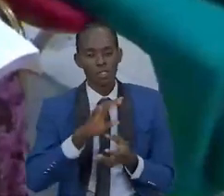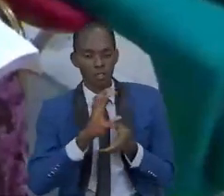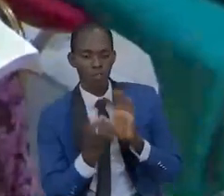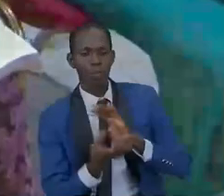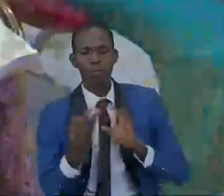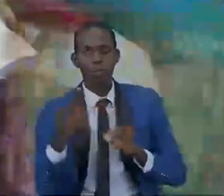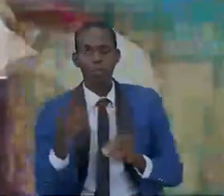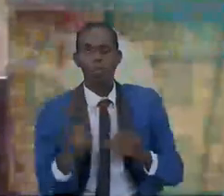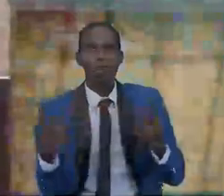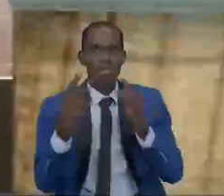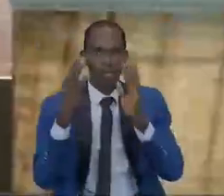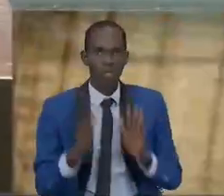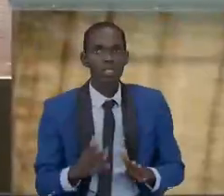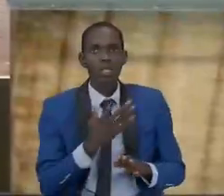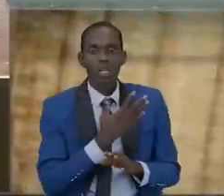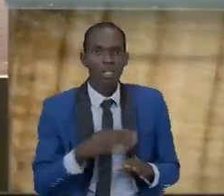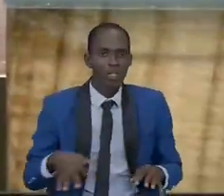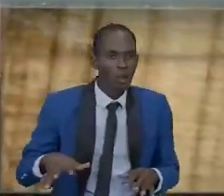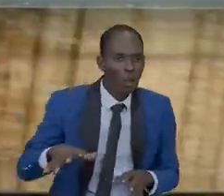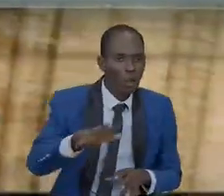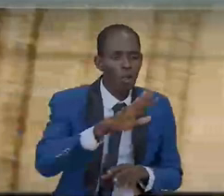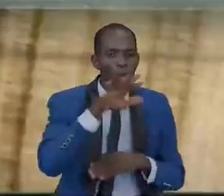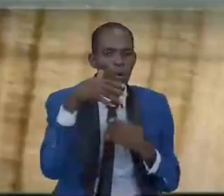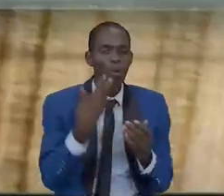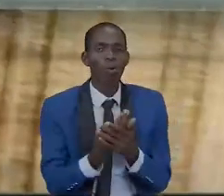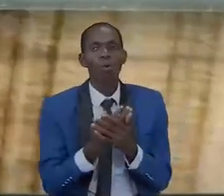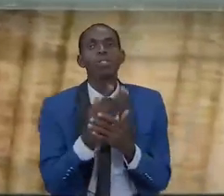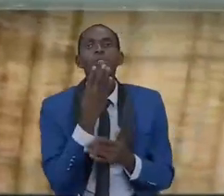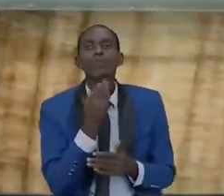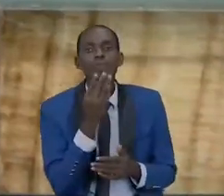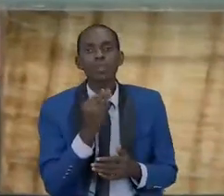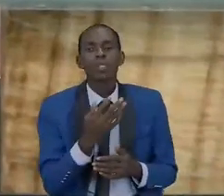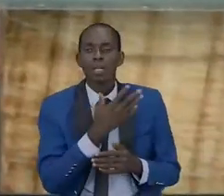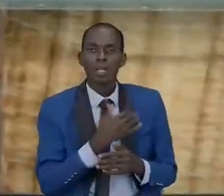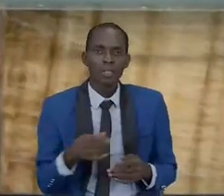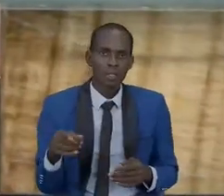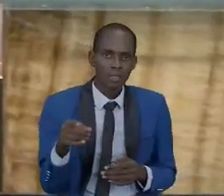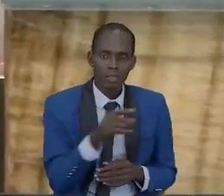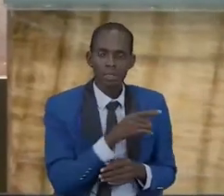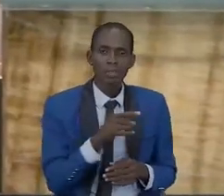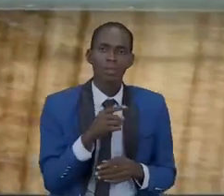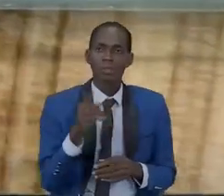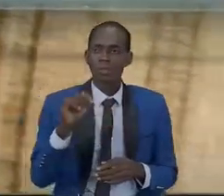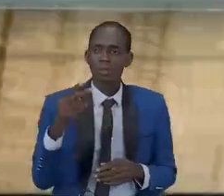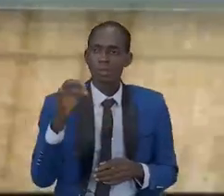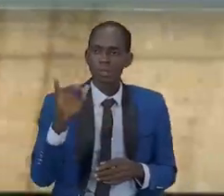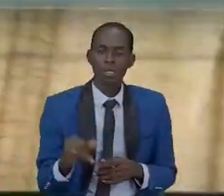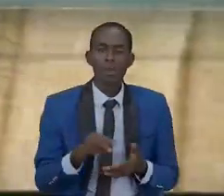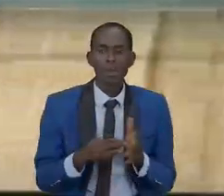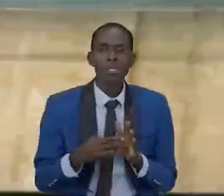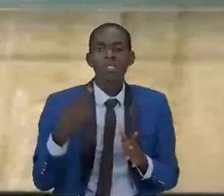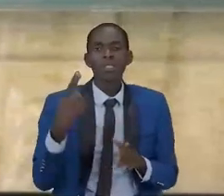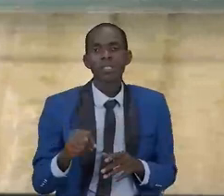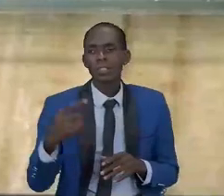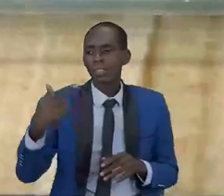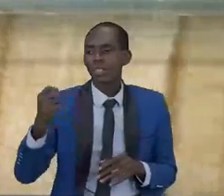païens maintenant ils étaient tous des gifs René là-bas mais eux ils parlent des païens de l'autre côté qui